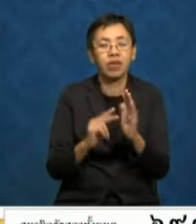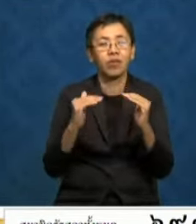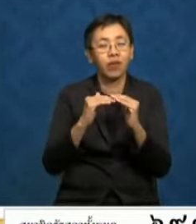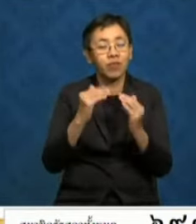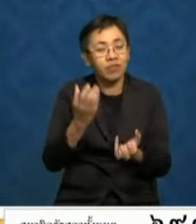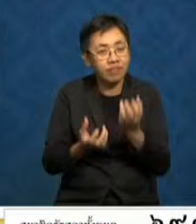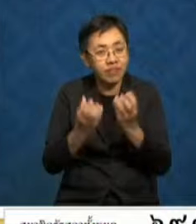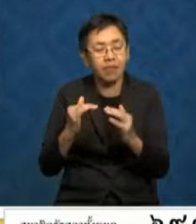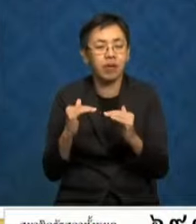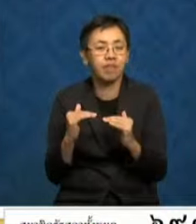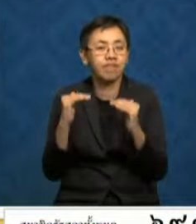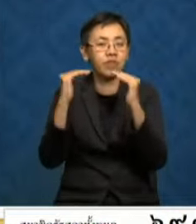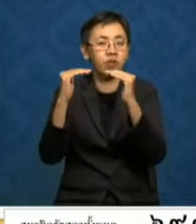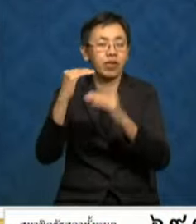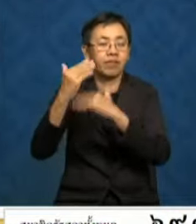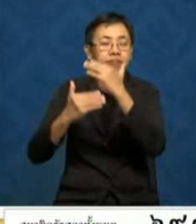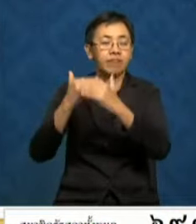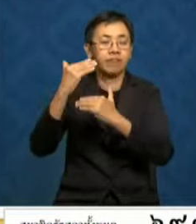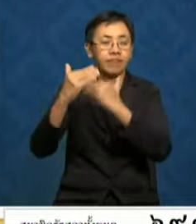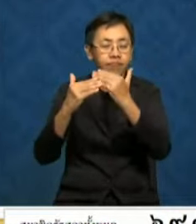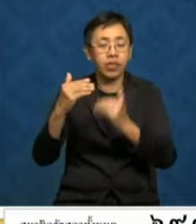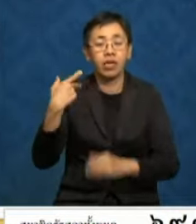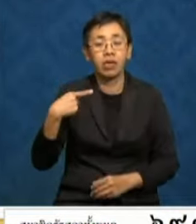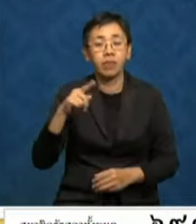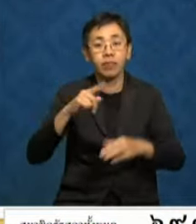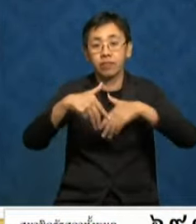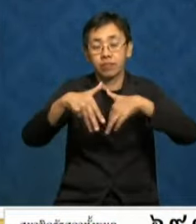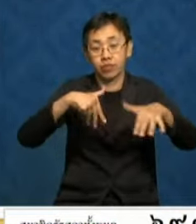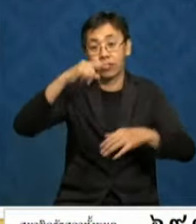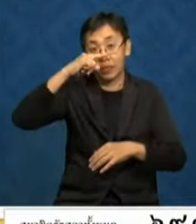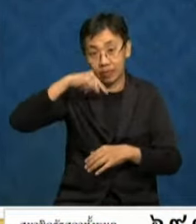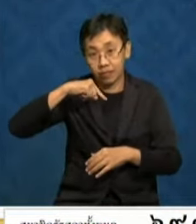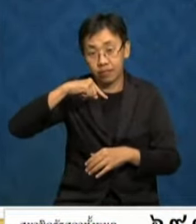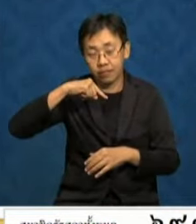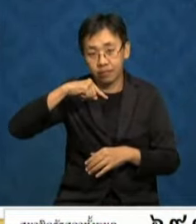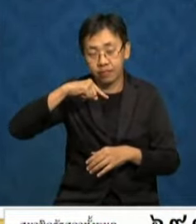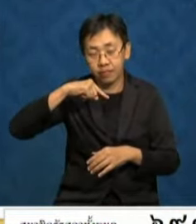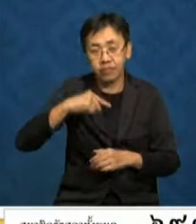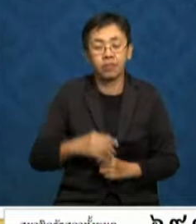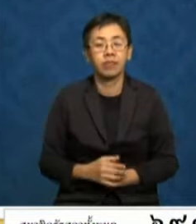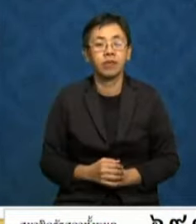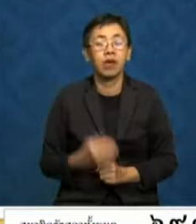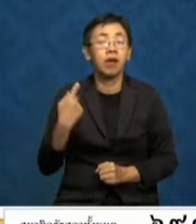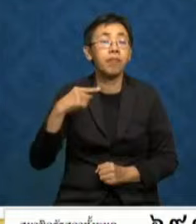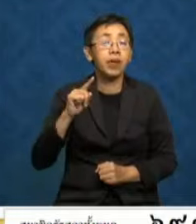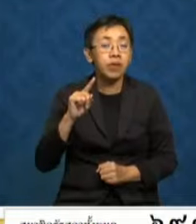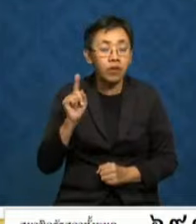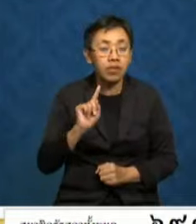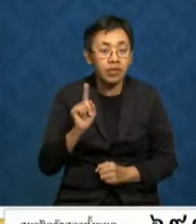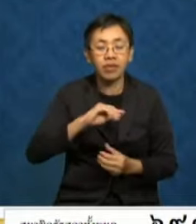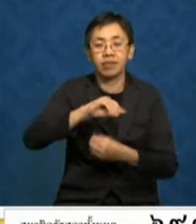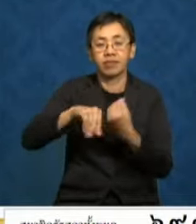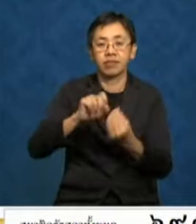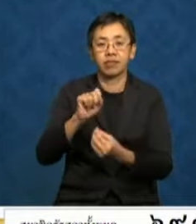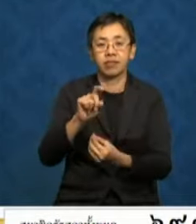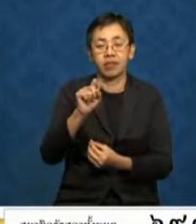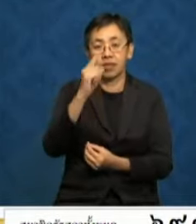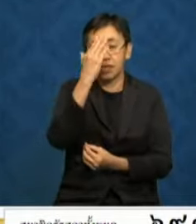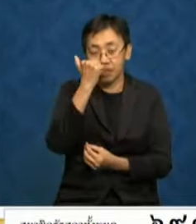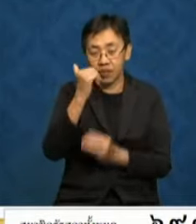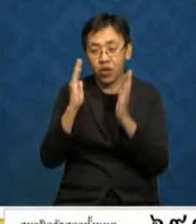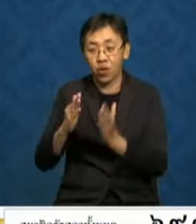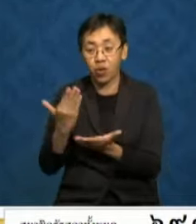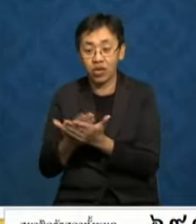ธรรมนอกจากจะเป็นประโยชน์ต่อประชาชนคนไทยแล้วนะครับยังเป็นประโยชน์ทางด้านเศรษฐกิจเนื่องจากนักลงทุ